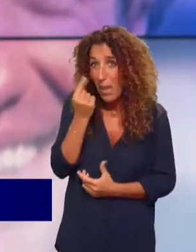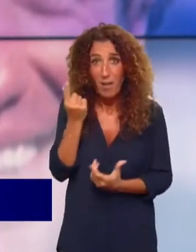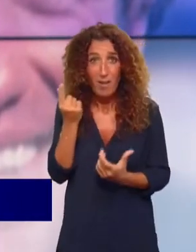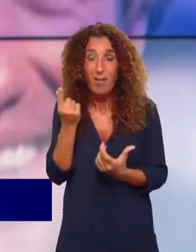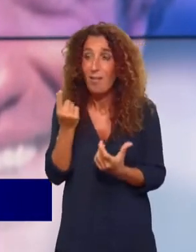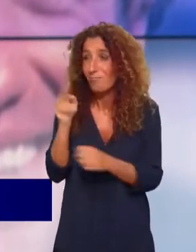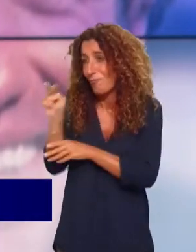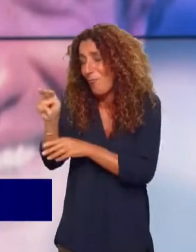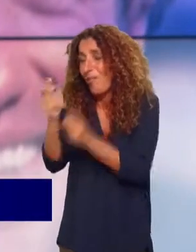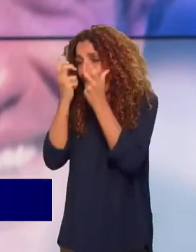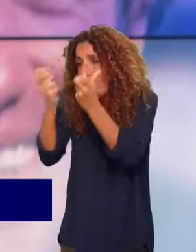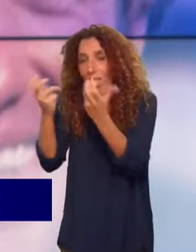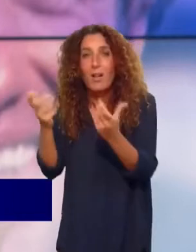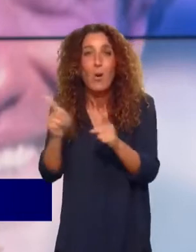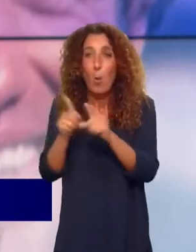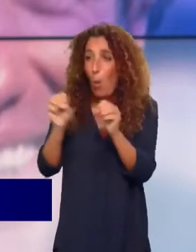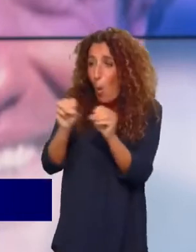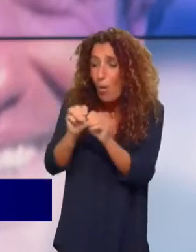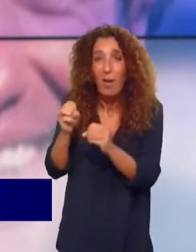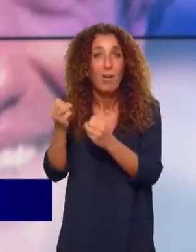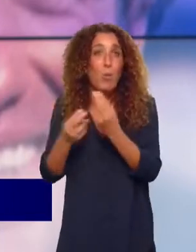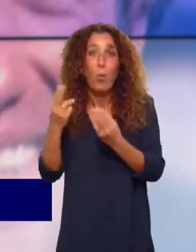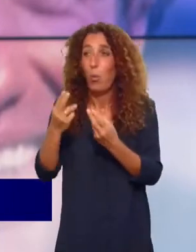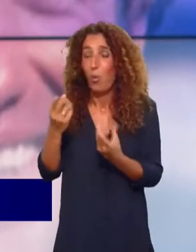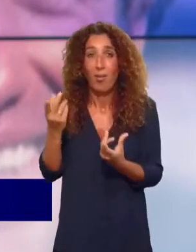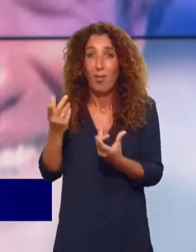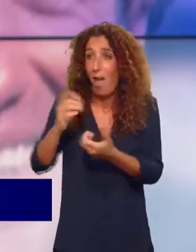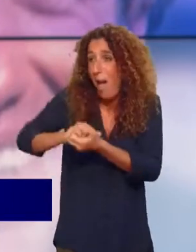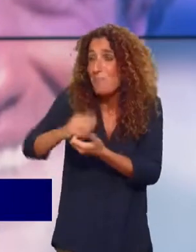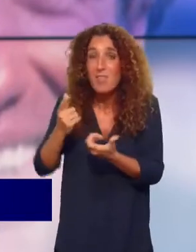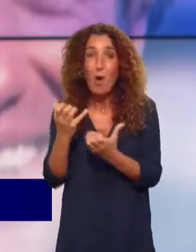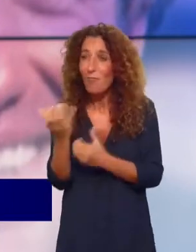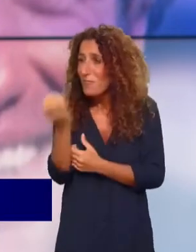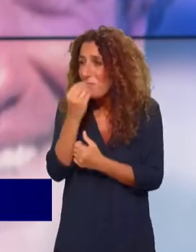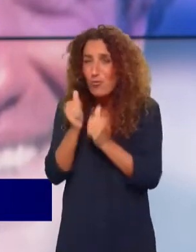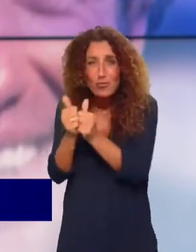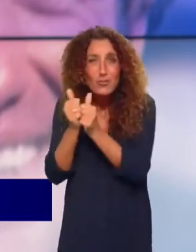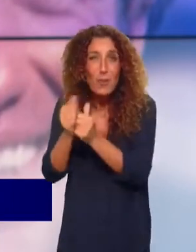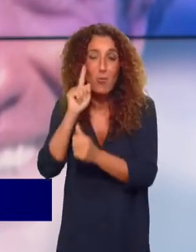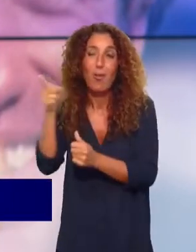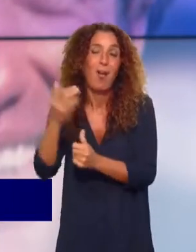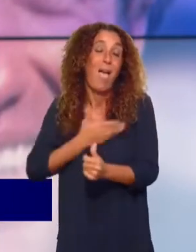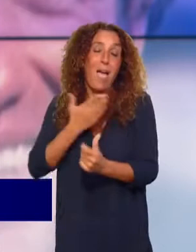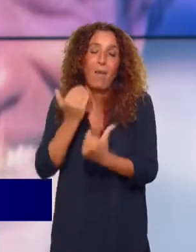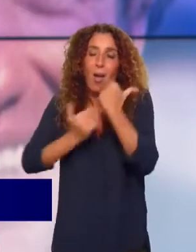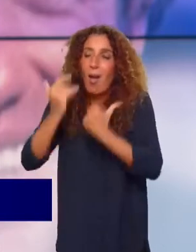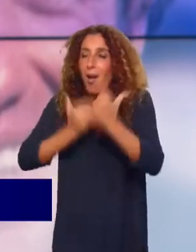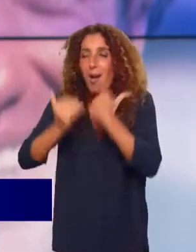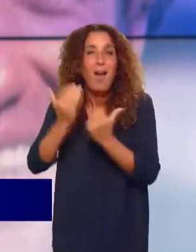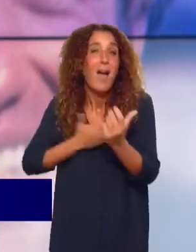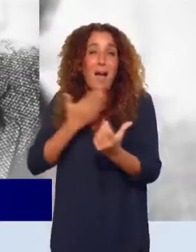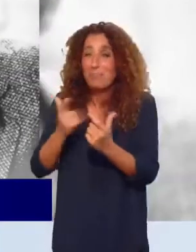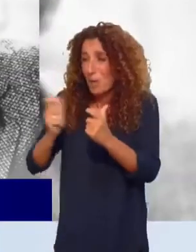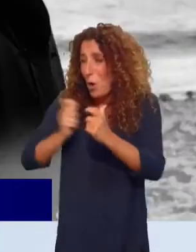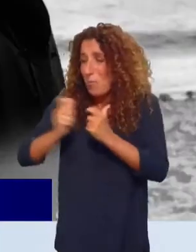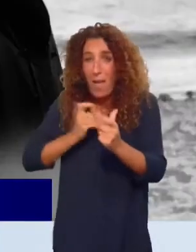le regardait avec beaucoup d'admiration, un oncle, celui avec qui on aurait bien été se faire une bouffe, parce que Dieu sait qu'il aimait ça, avec tous les copains. Voilà,